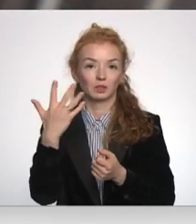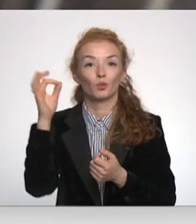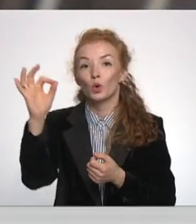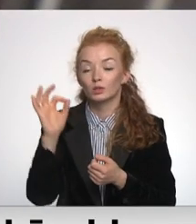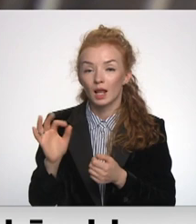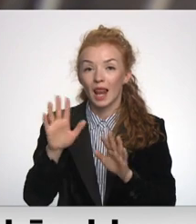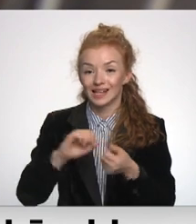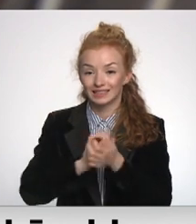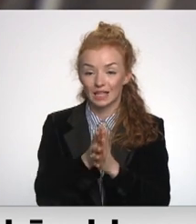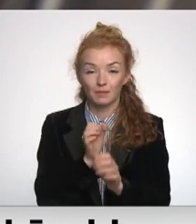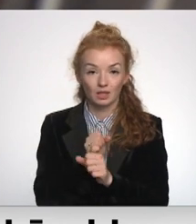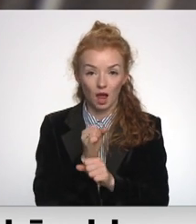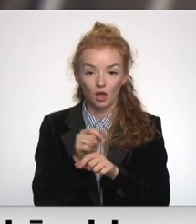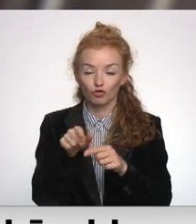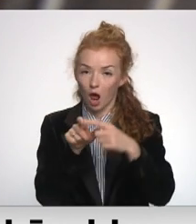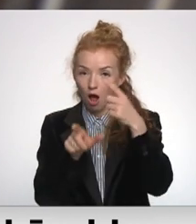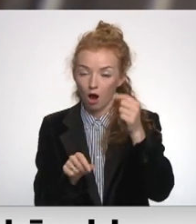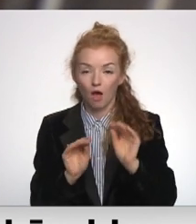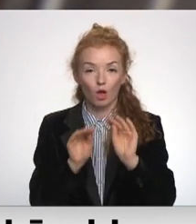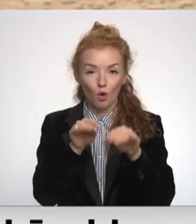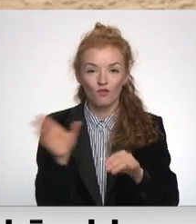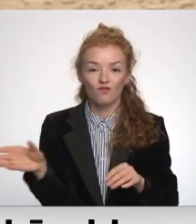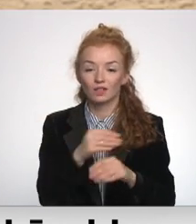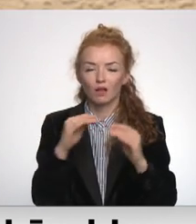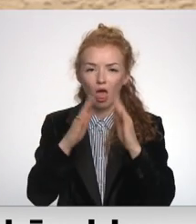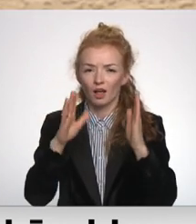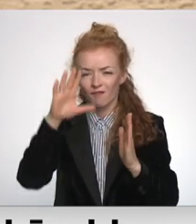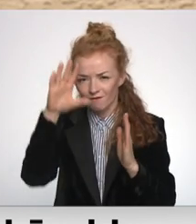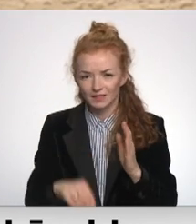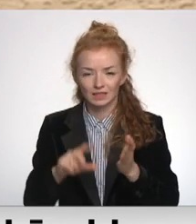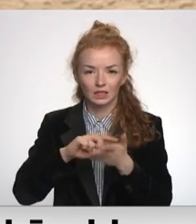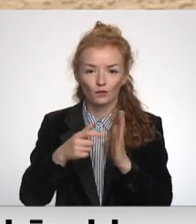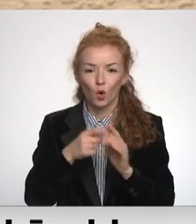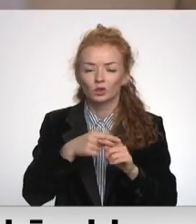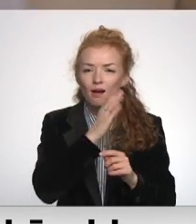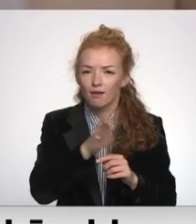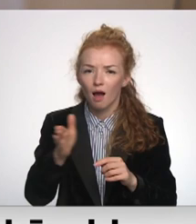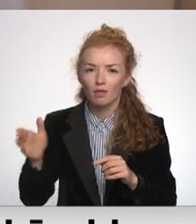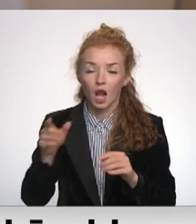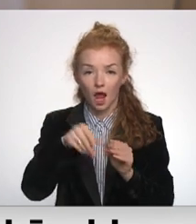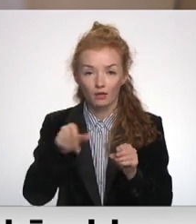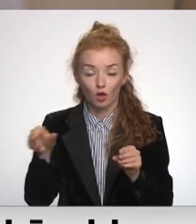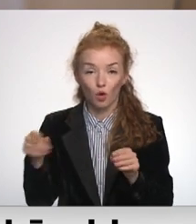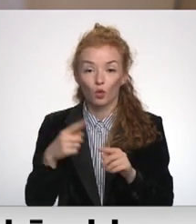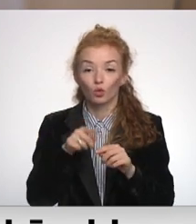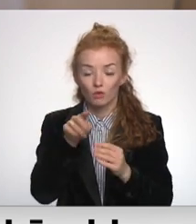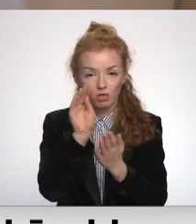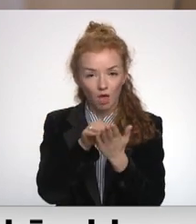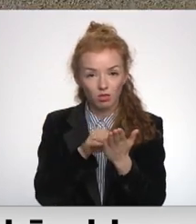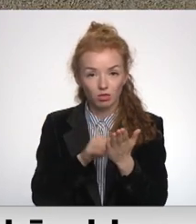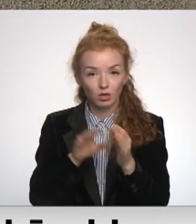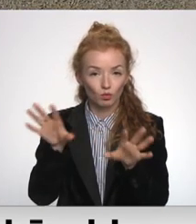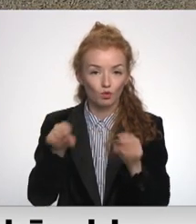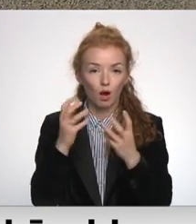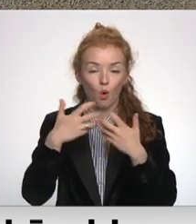Lai sistēma strādātu, alokātori ir jāuzstāda visos ēkas dzīvokļos un uz katra radiatora. Uzskaitītie dati tiek nolasīti